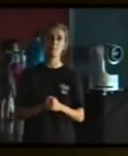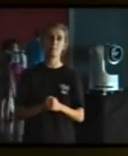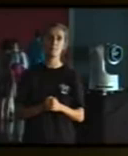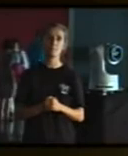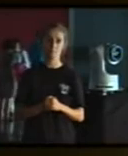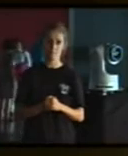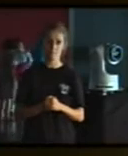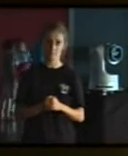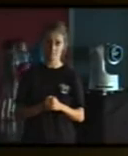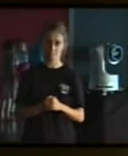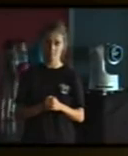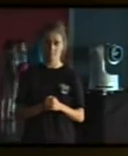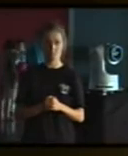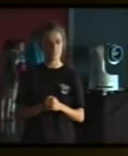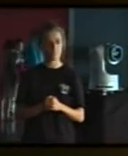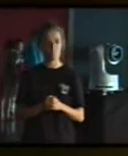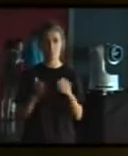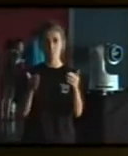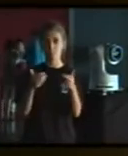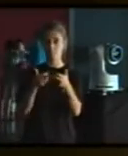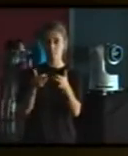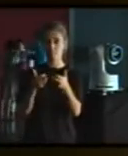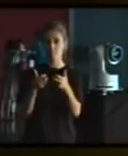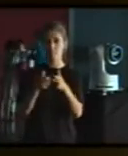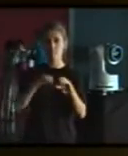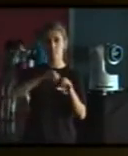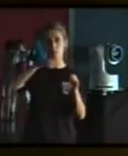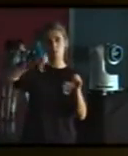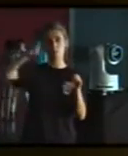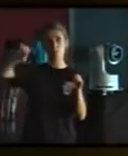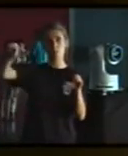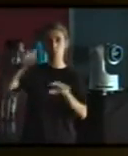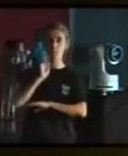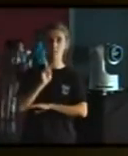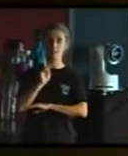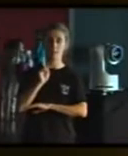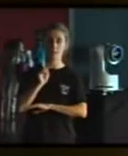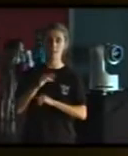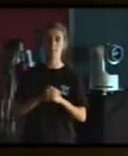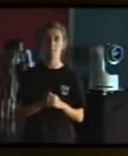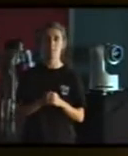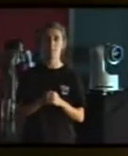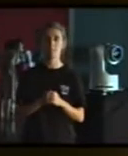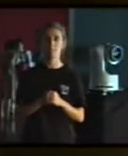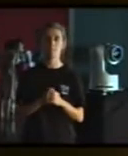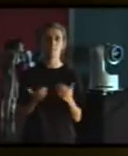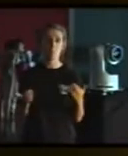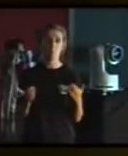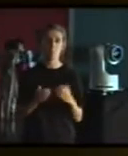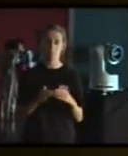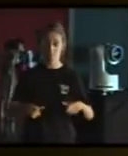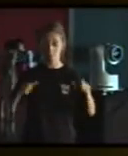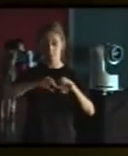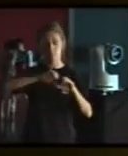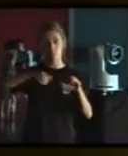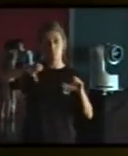c'est-à-dire, par exemple, si on prend l'exemple de Beaubourg à Paris. Oui. Beaubourg à Paris,